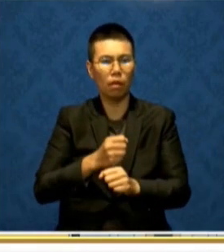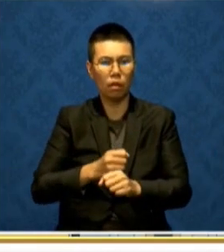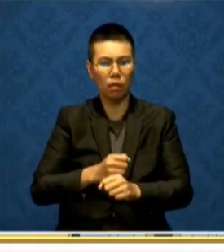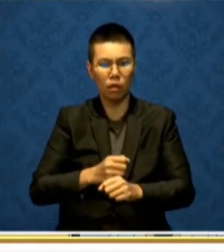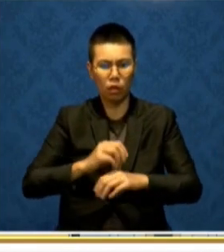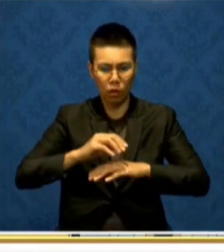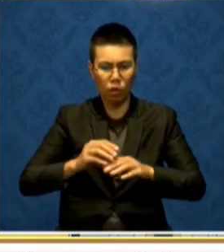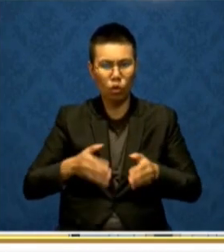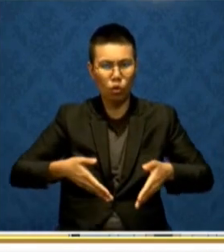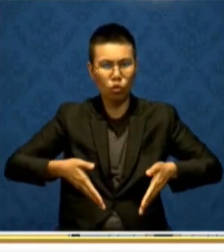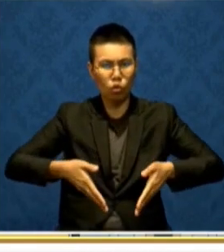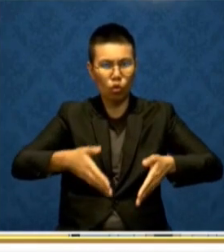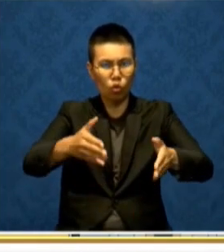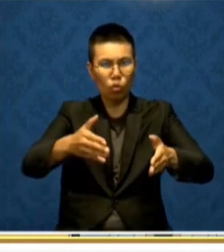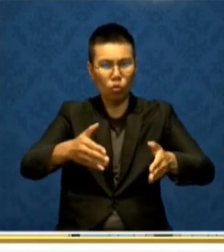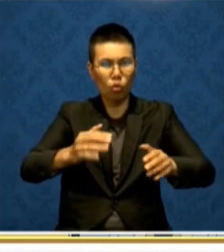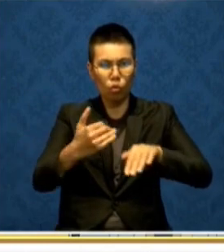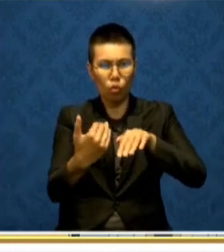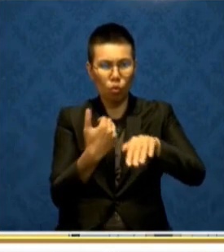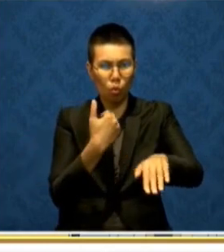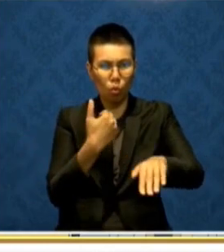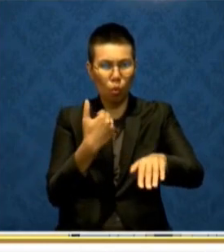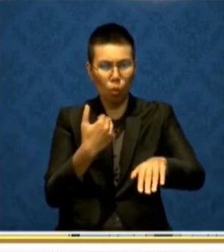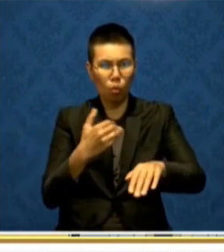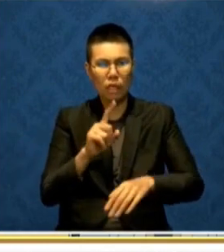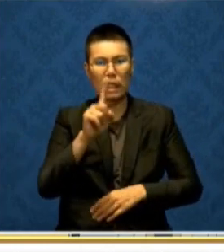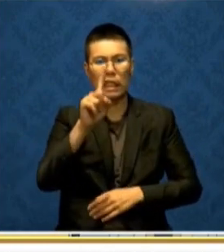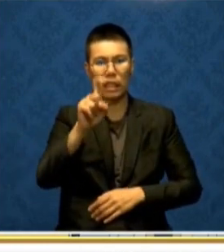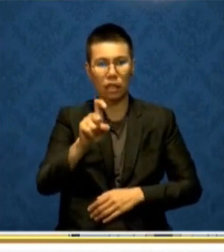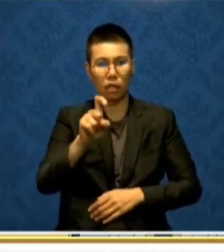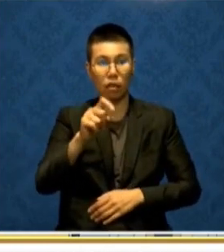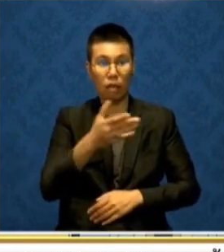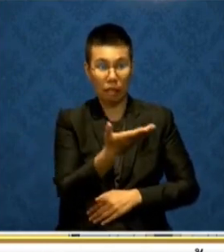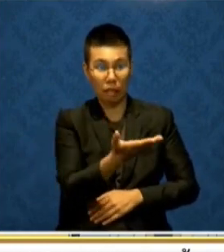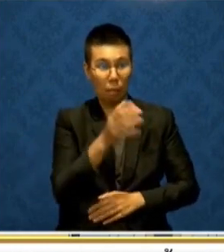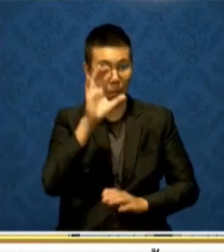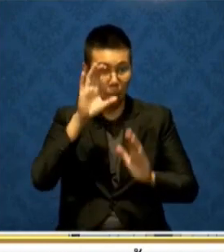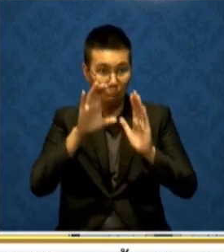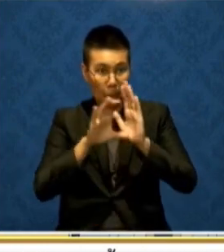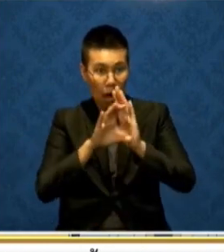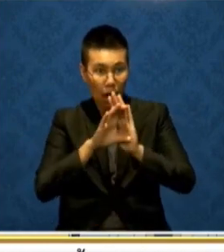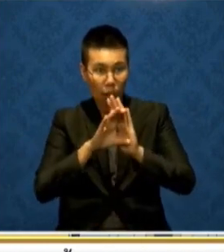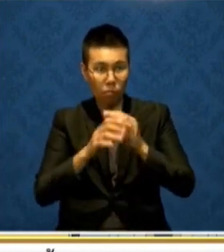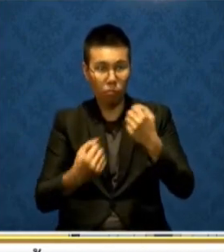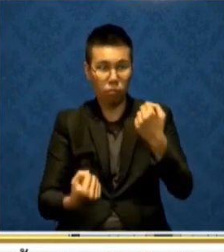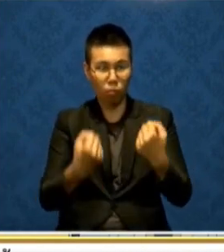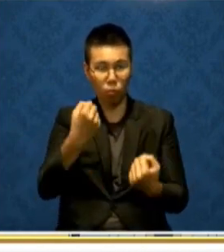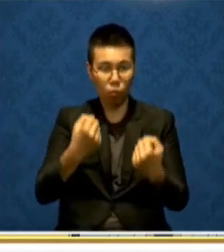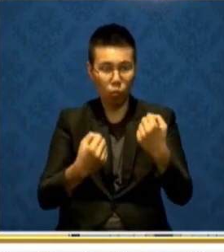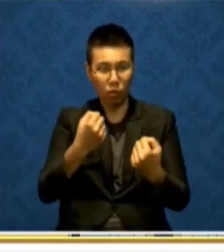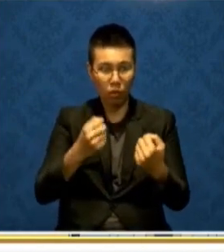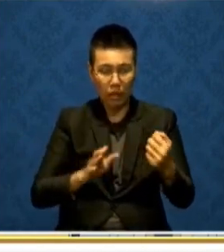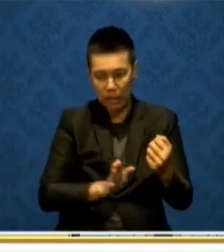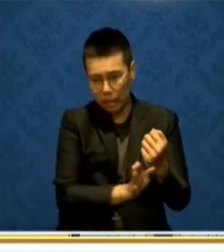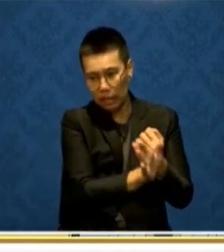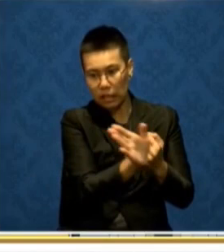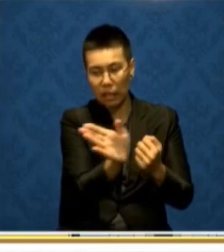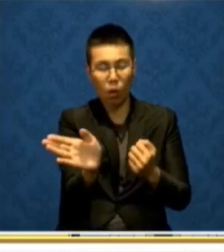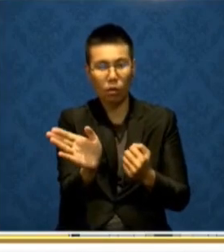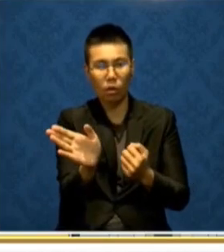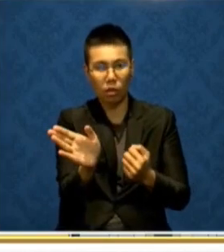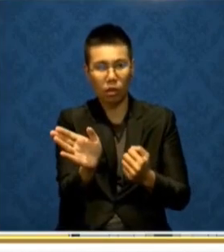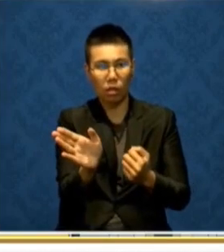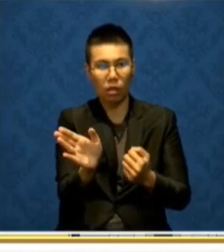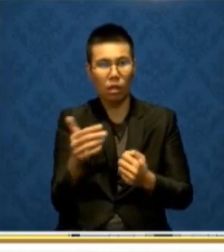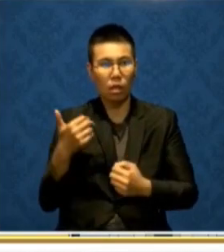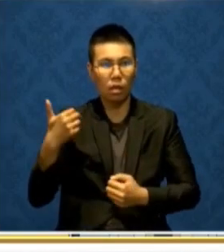งขอวโอสะแนไทด้ครับนี่รถภาพที่บนทุเข้ารไฟฟ้านะครับทุกต